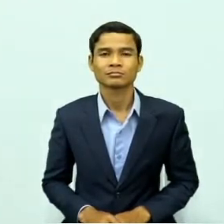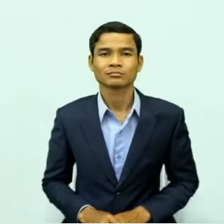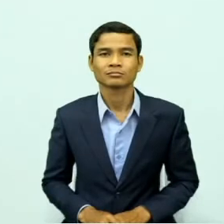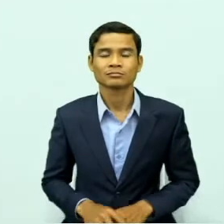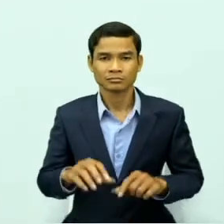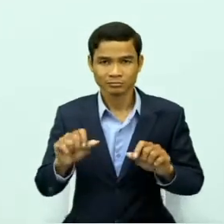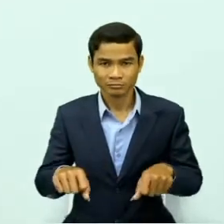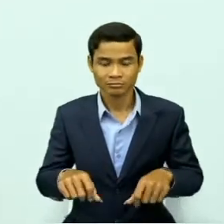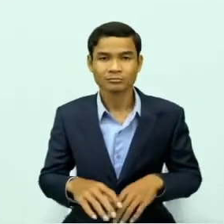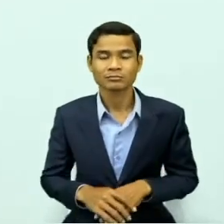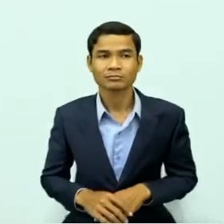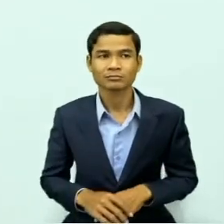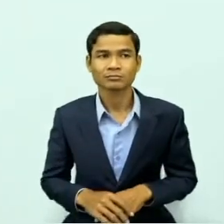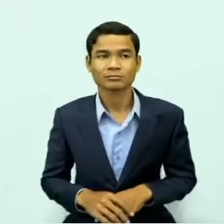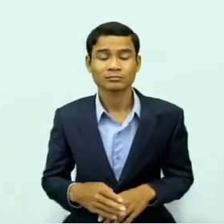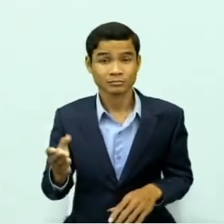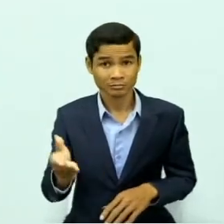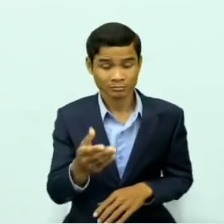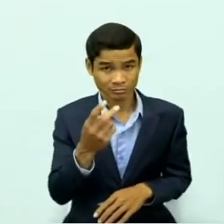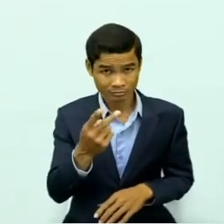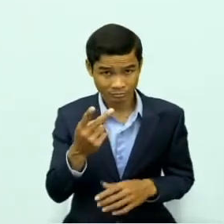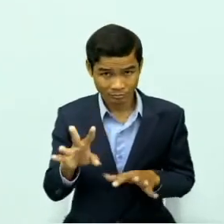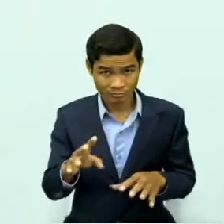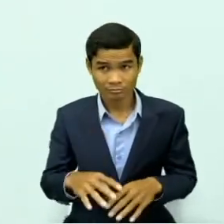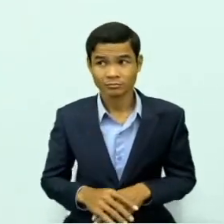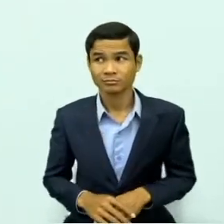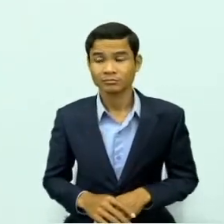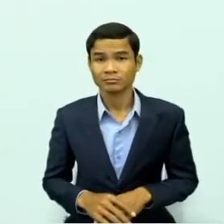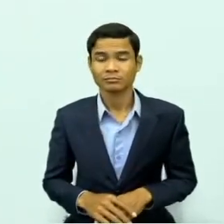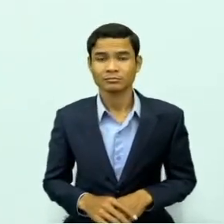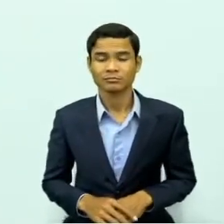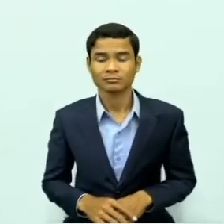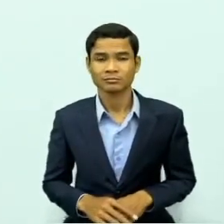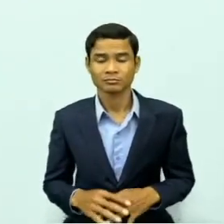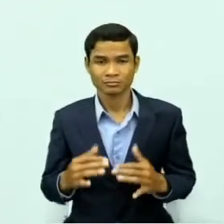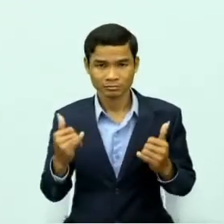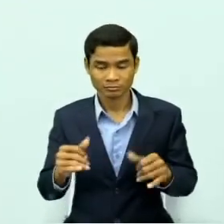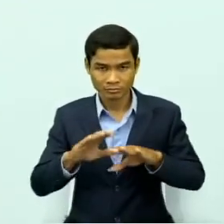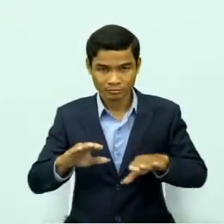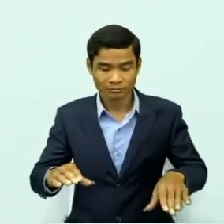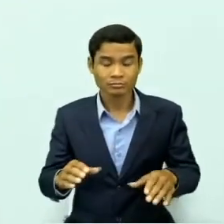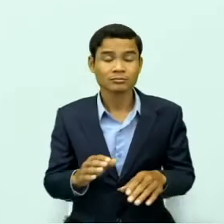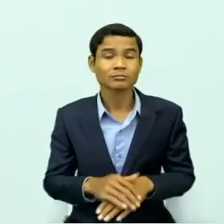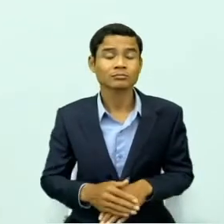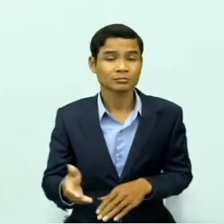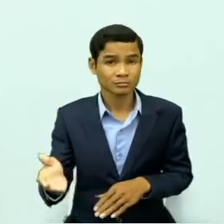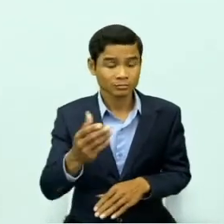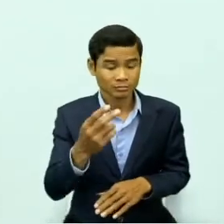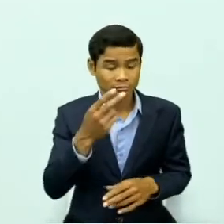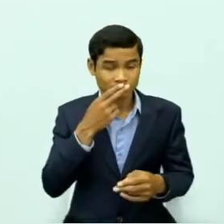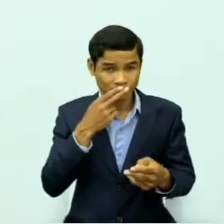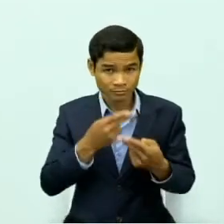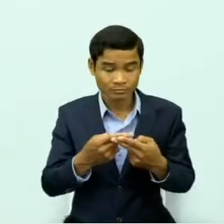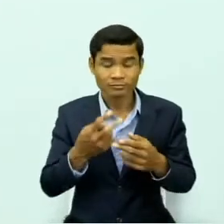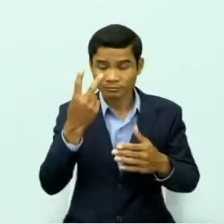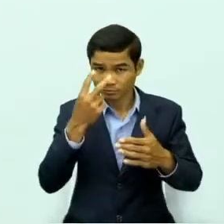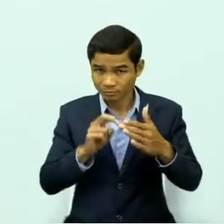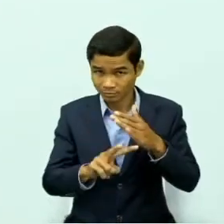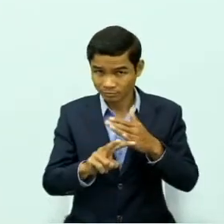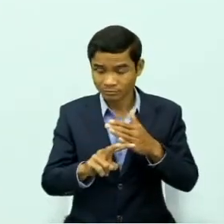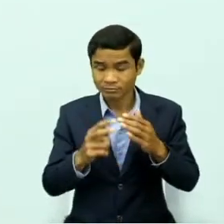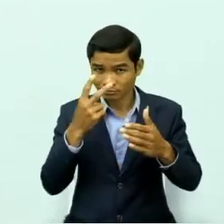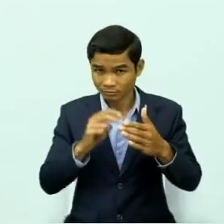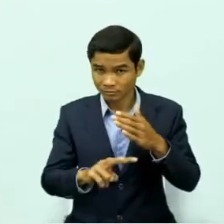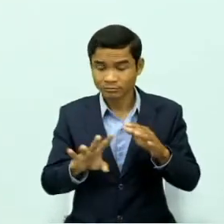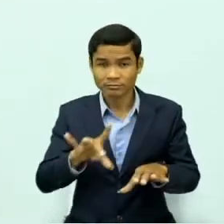chà con cực hình này con chà ai lấy con chấm chim loi rồi bỏ con tụt tí bê